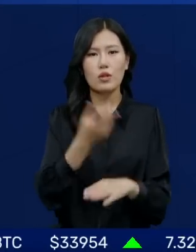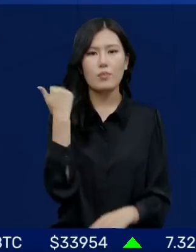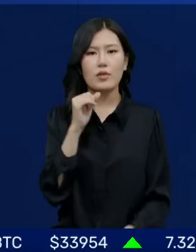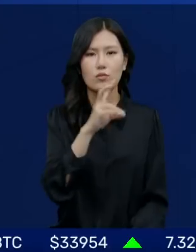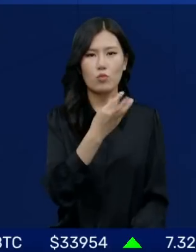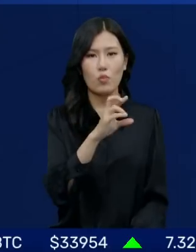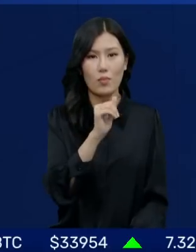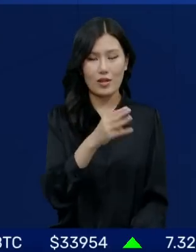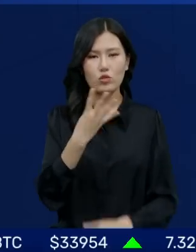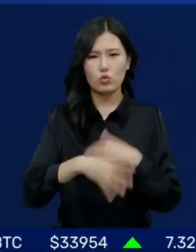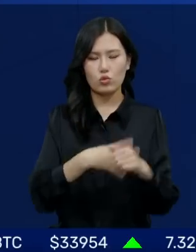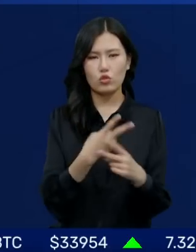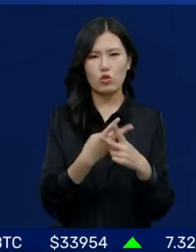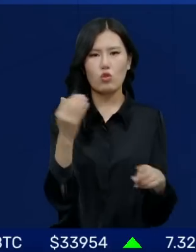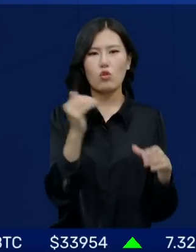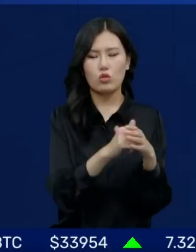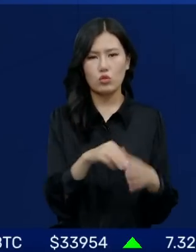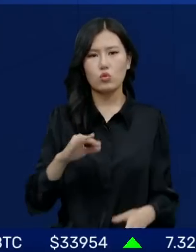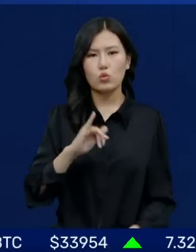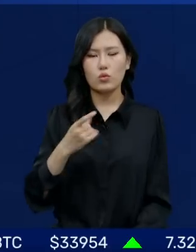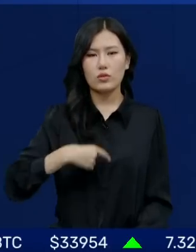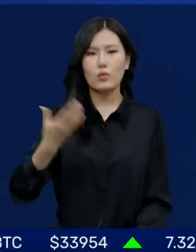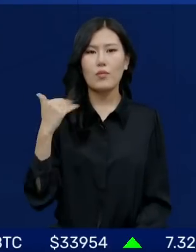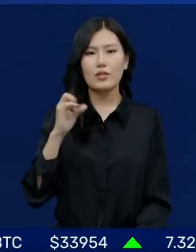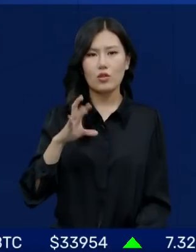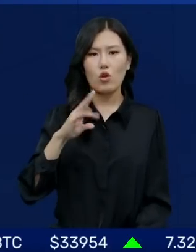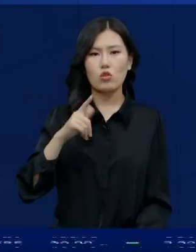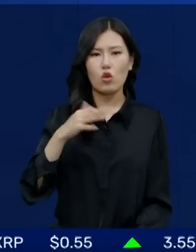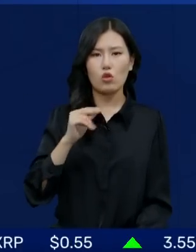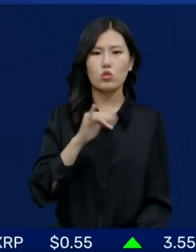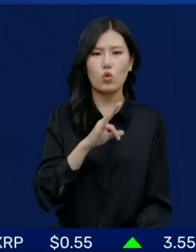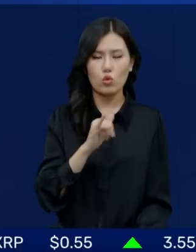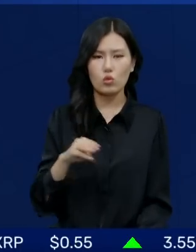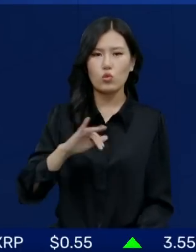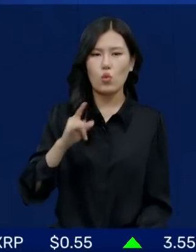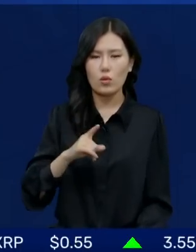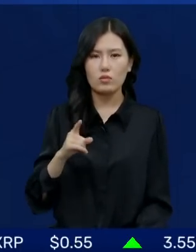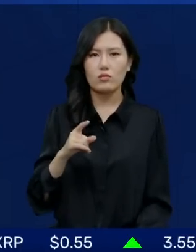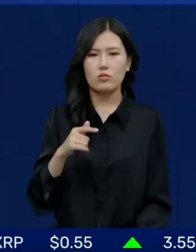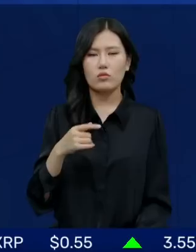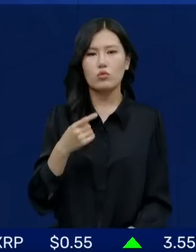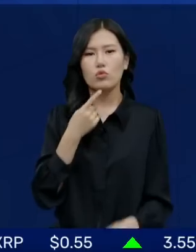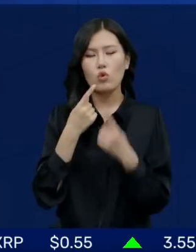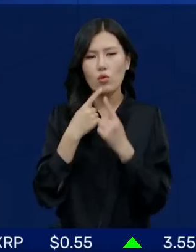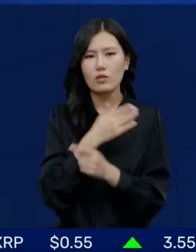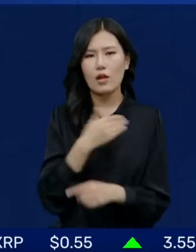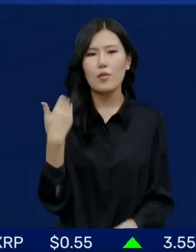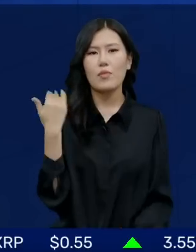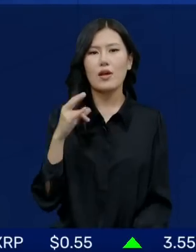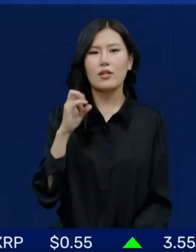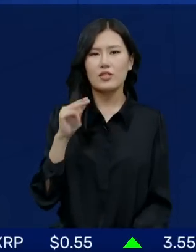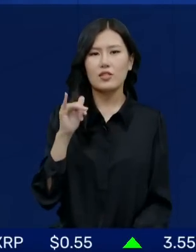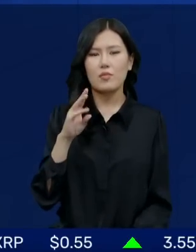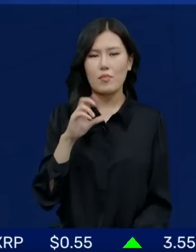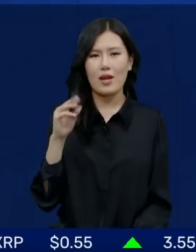жил хорхиал, төлөөлөн удирдах зөвлөлийн гишүүн асан Отох Чулуу, төлөөлөн удирдах зөвлөлийн дарга асан Шинбаатар нарт тус тус 2